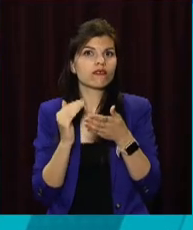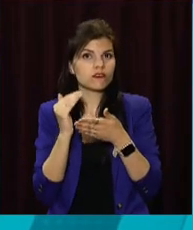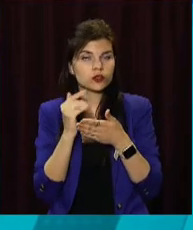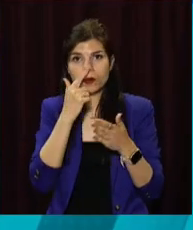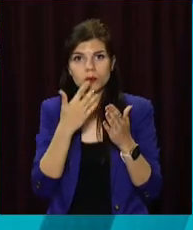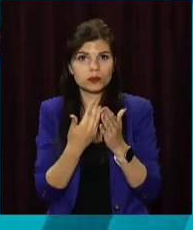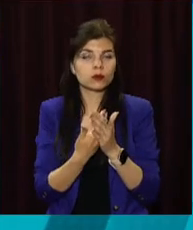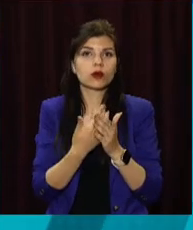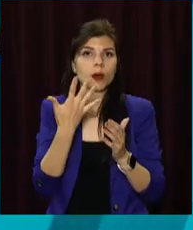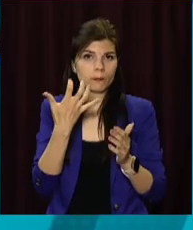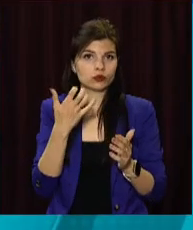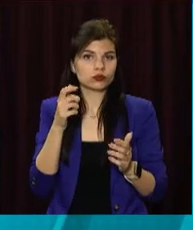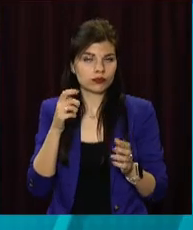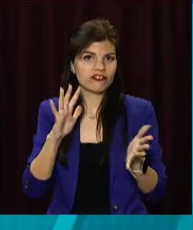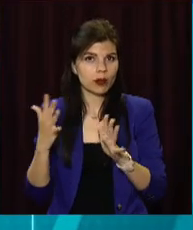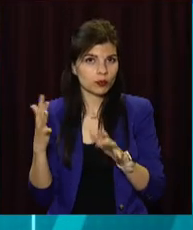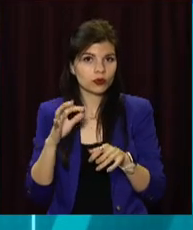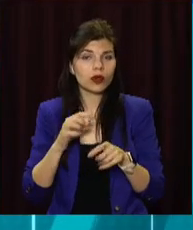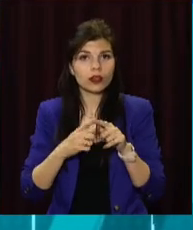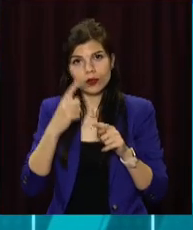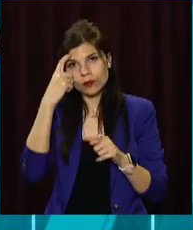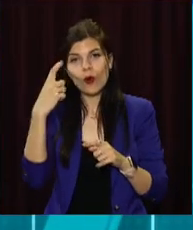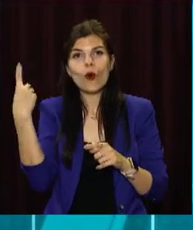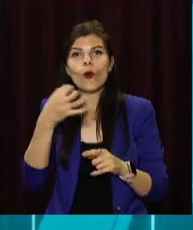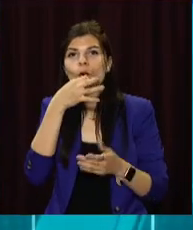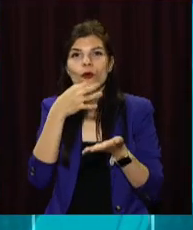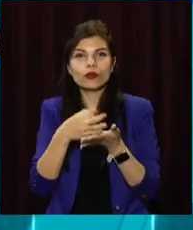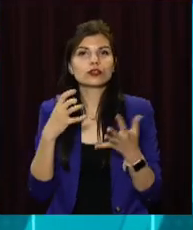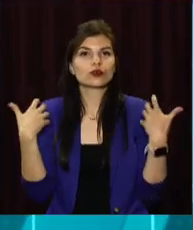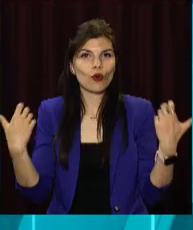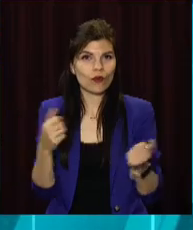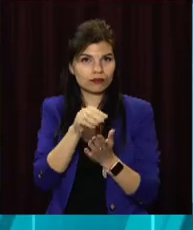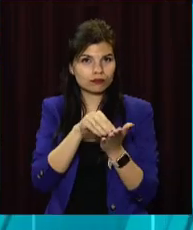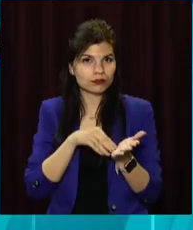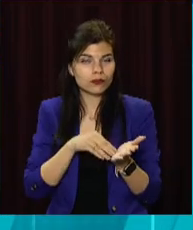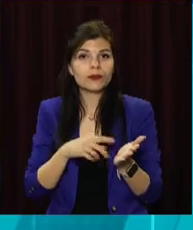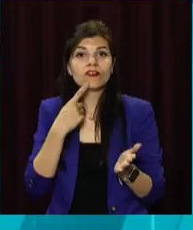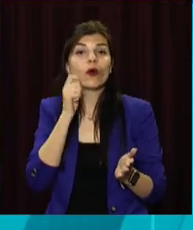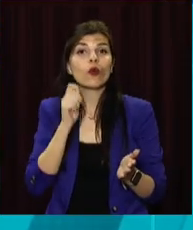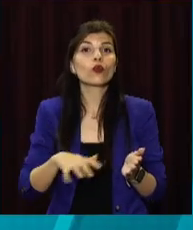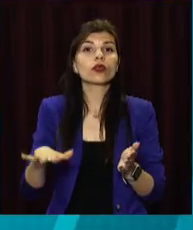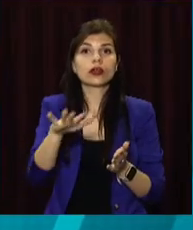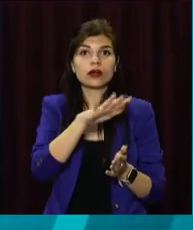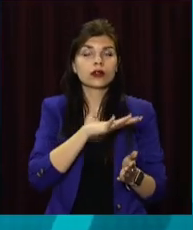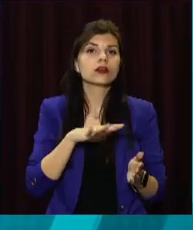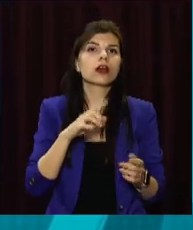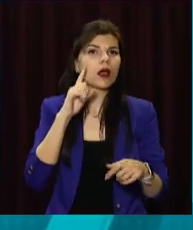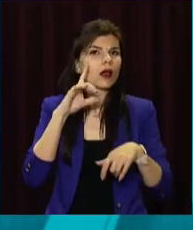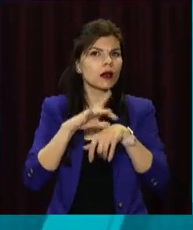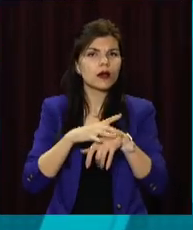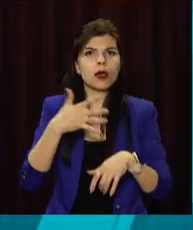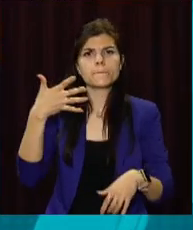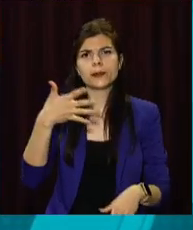майже 500 нових випадків. Про це повідомили в обласному департаменті охорони здоров'я. В Україні, за даними МОЗ, виявили